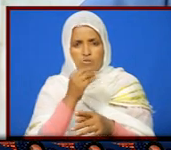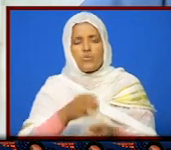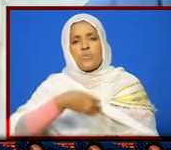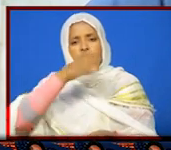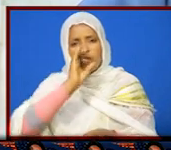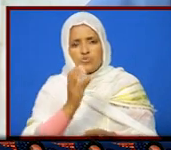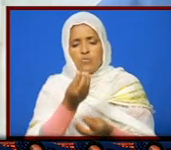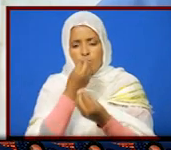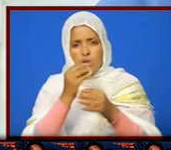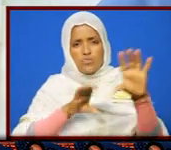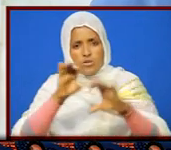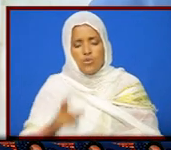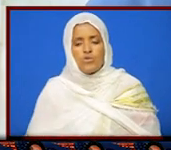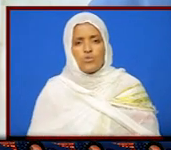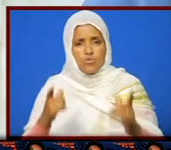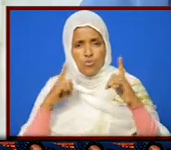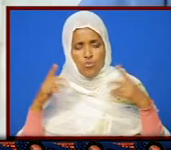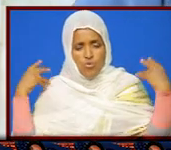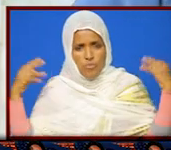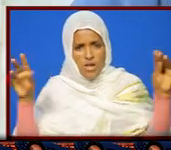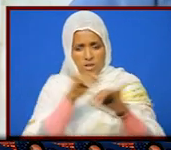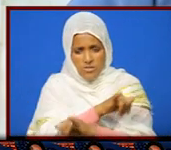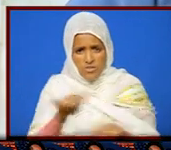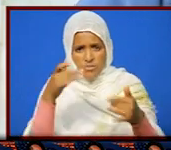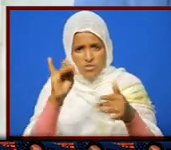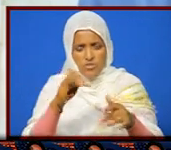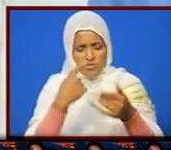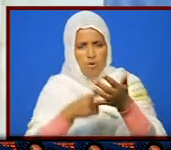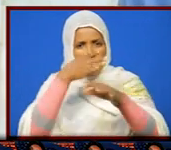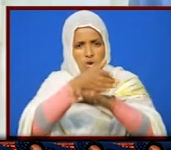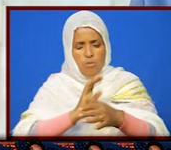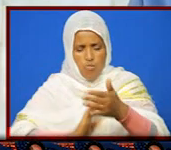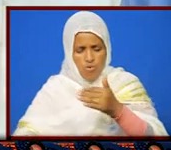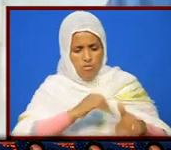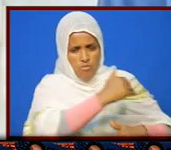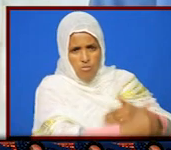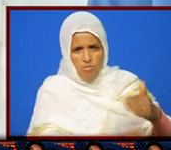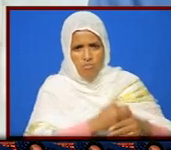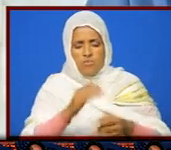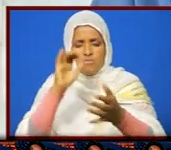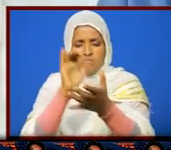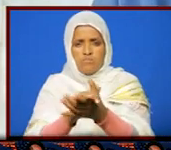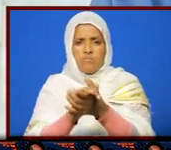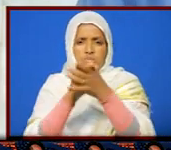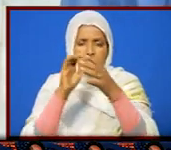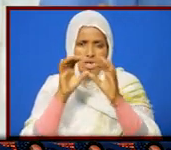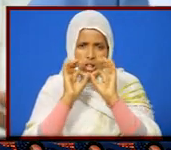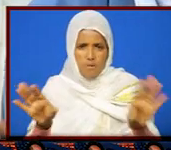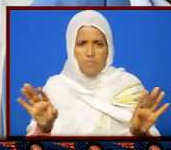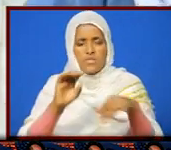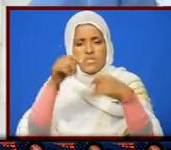ዝማሬ ምግባቸው፣ መጠጣቸው፣ መብላቸው አድርገው ይኖራሉ እንደ መላእክት እንጂ ከዚያ በኋላ መዋለድ መውለድም ማግባትም